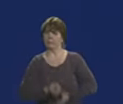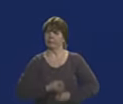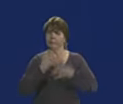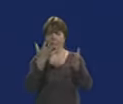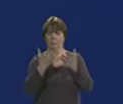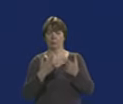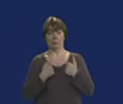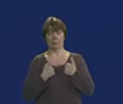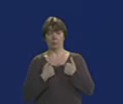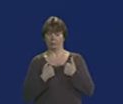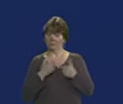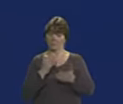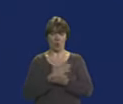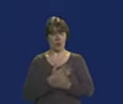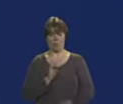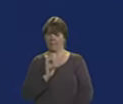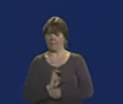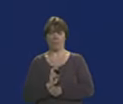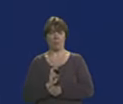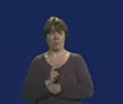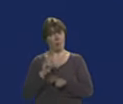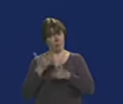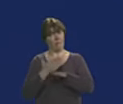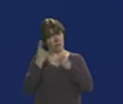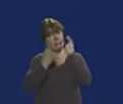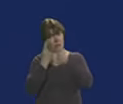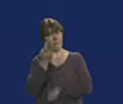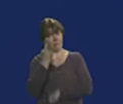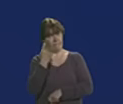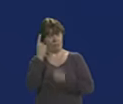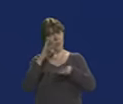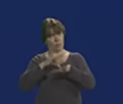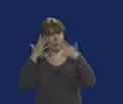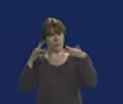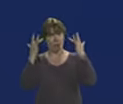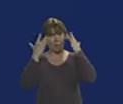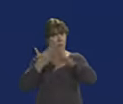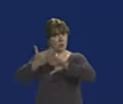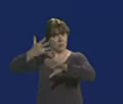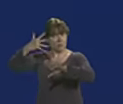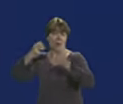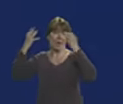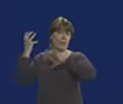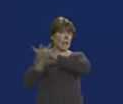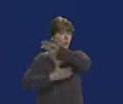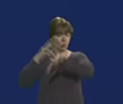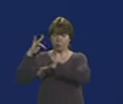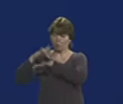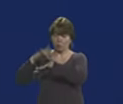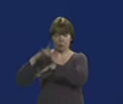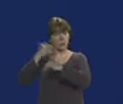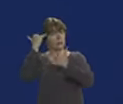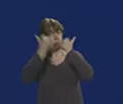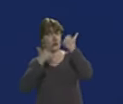Je ne bougerai pas de mon projet parce que j'y ai réfléchi. J'ai une grande expérience des crises. Les idées